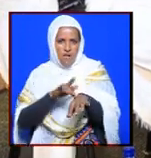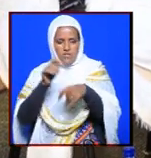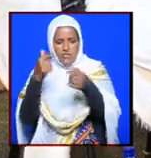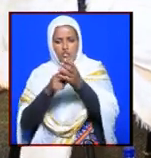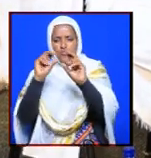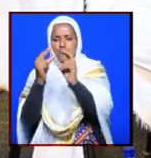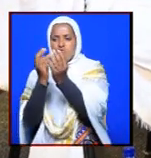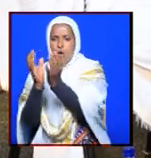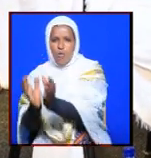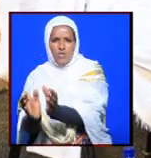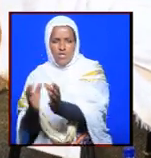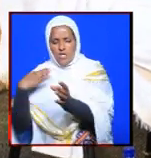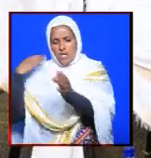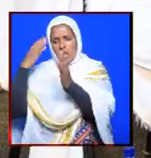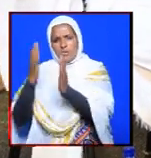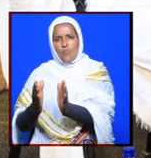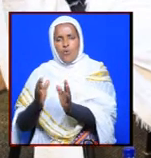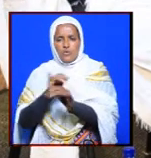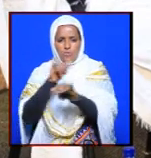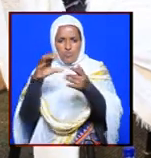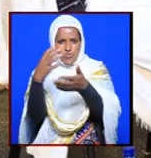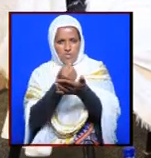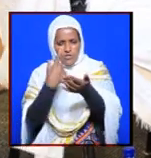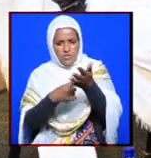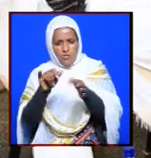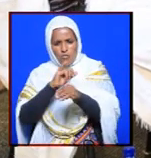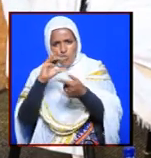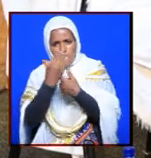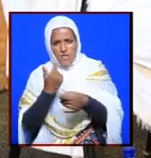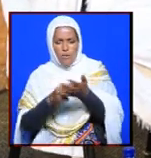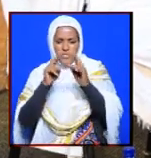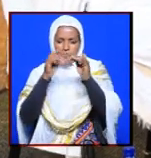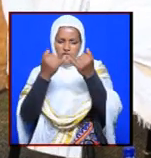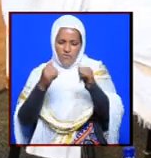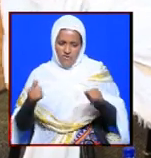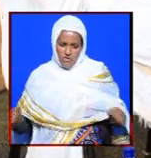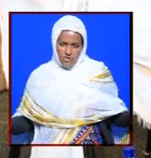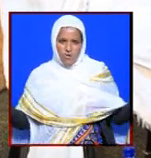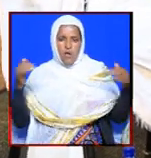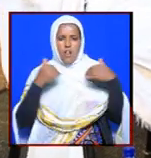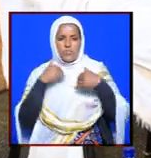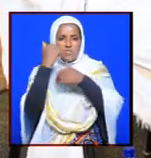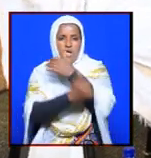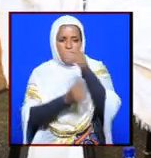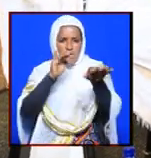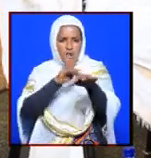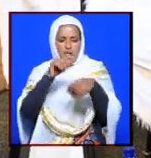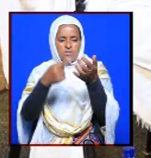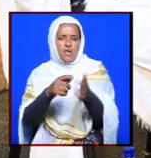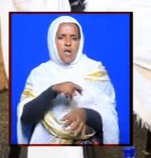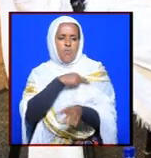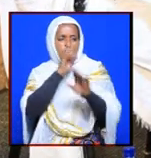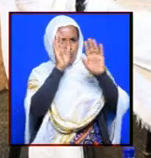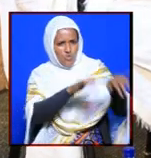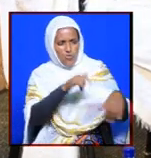የለም። ስለዚህ ቡድናዊነት፣ ግለሰባዊነት ነው የሚሰፍ ነው። እንዲህ ባለበት ሁኔታ በጣም ክፍልፍል ያለ ዲኖሚኔሽን ባለበት ሀገር እንደው